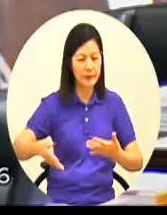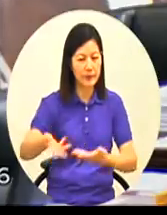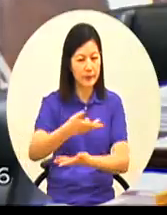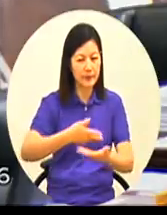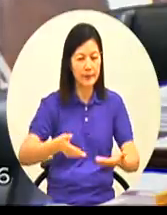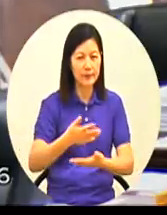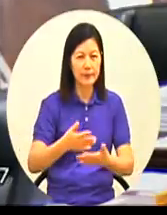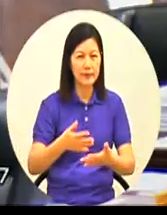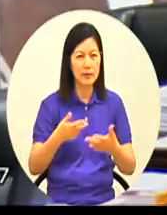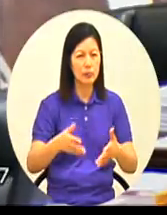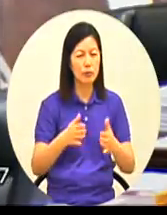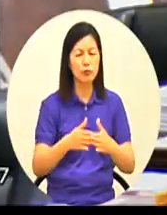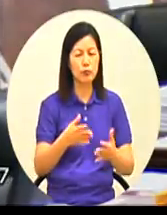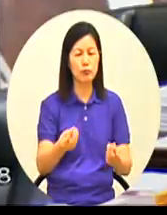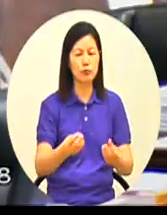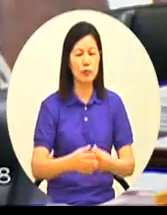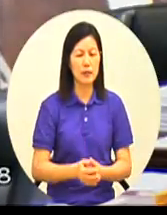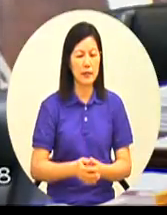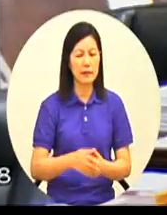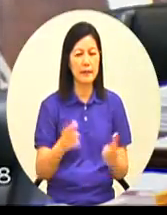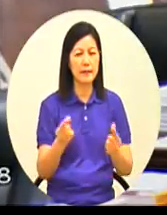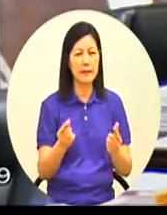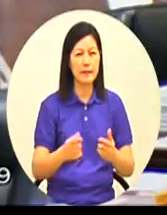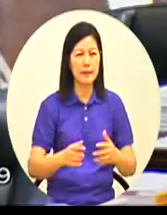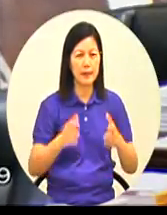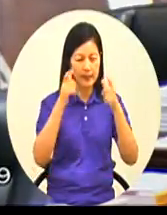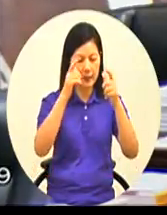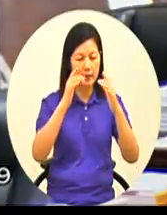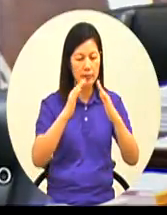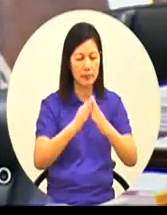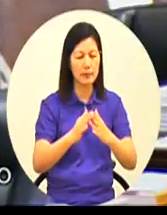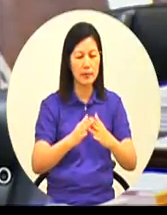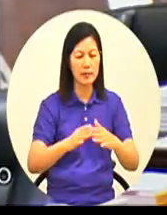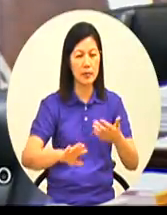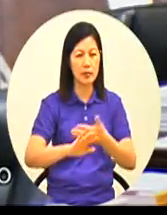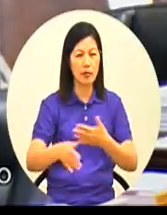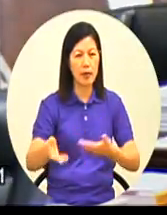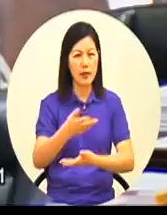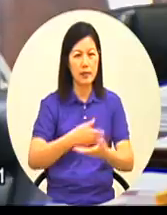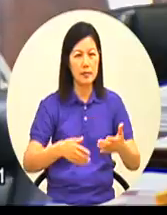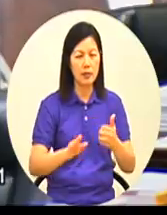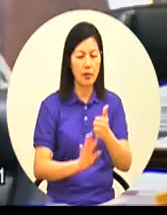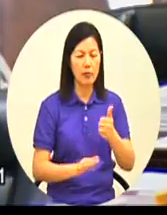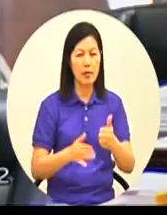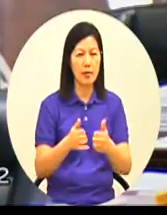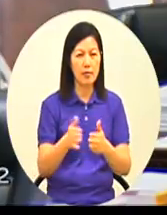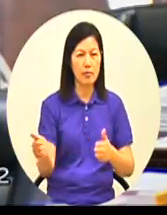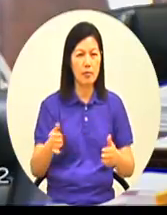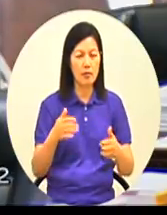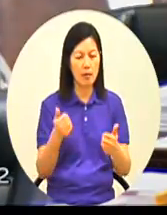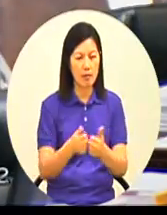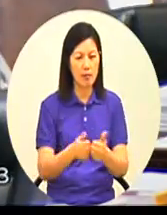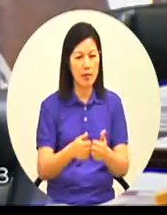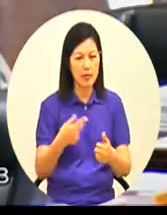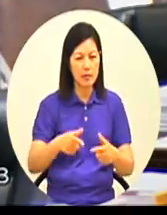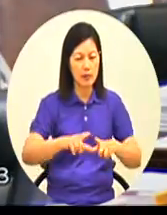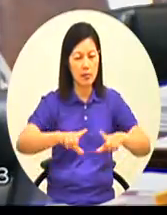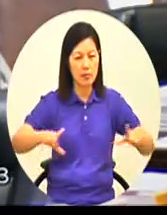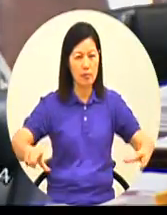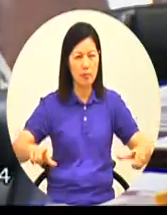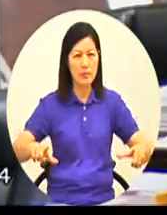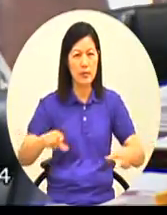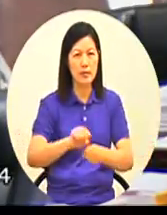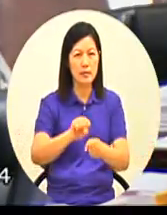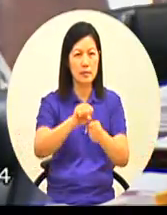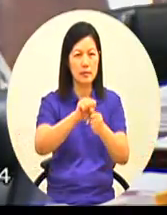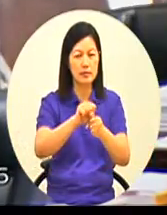处要成立一个高雄市一个外交委员会，然后真正在处理我们的外交，扩大高雄市跟对外的一